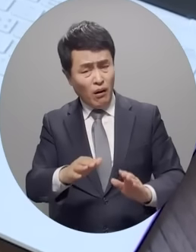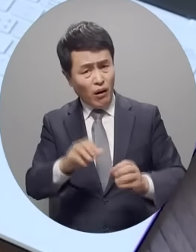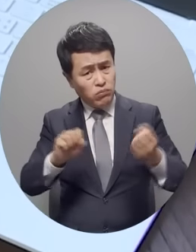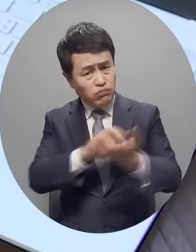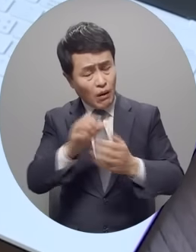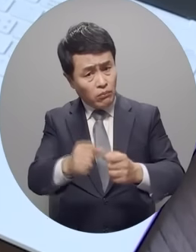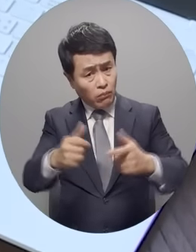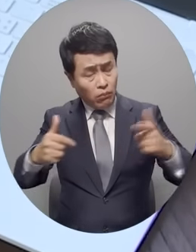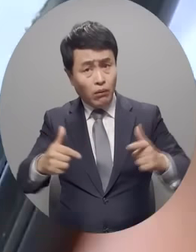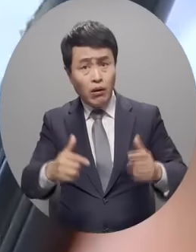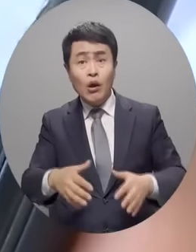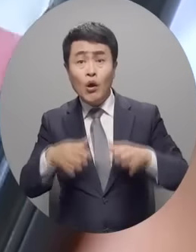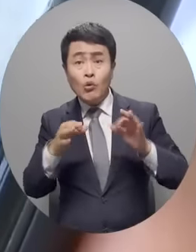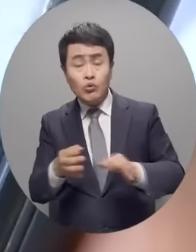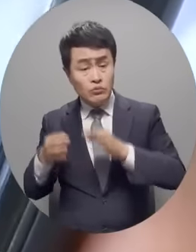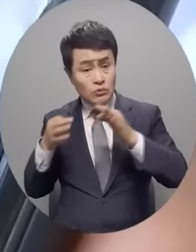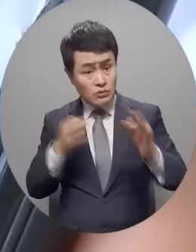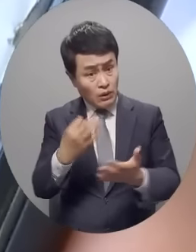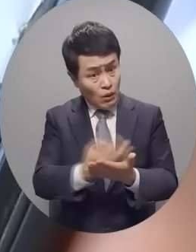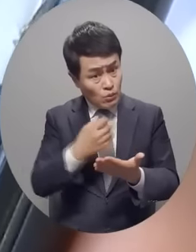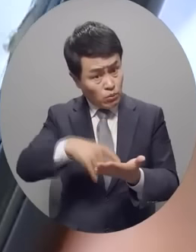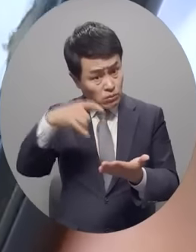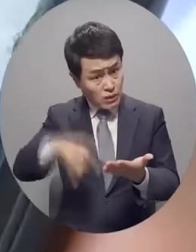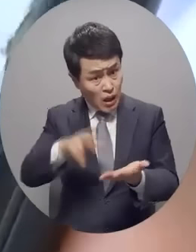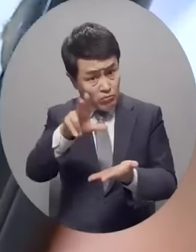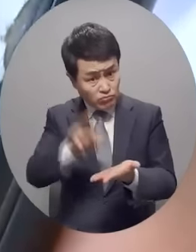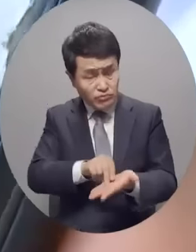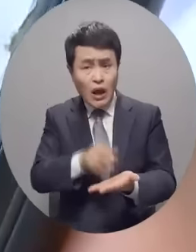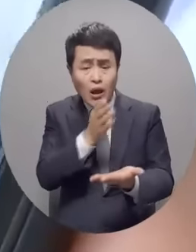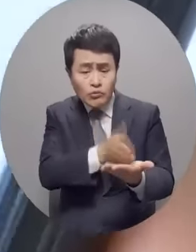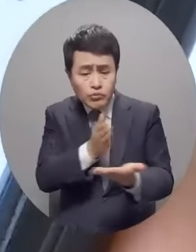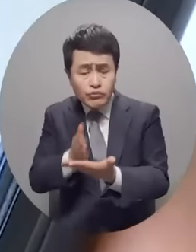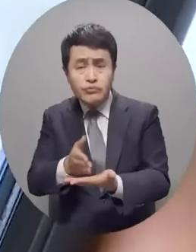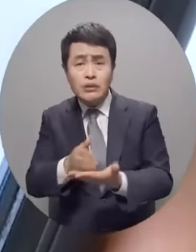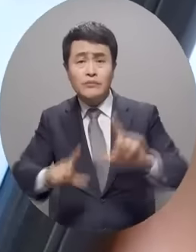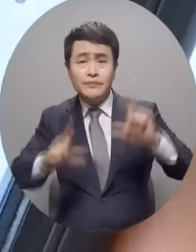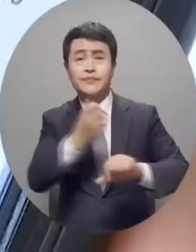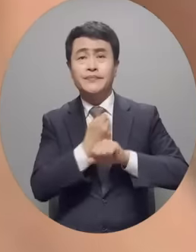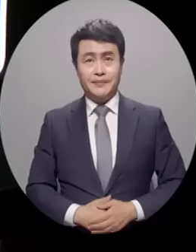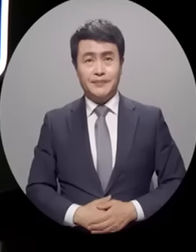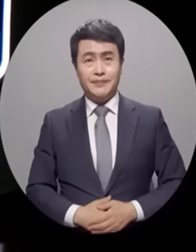커지고 있는 금융투자 소득세를 둘러싼 주장들을 검증합니다.